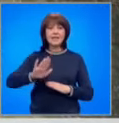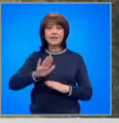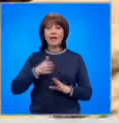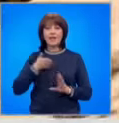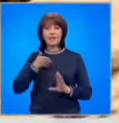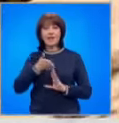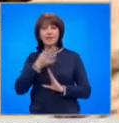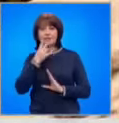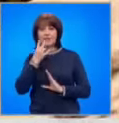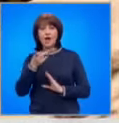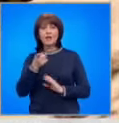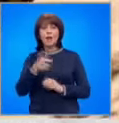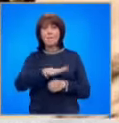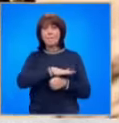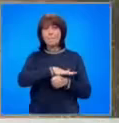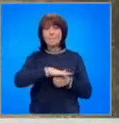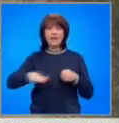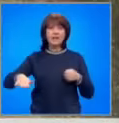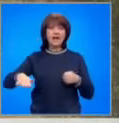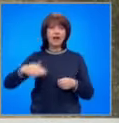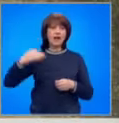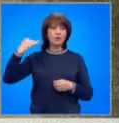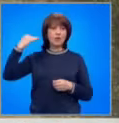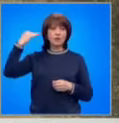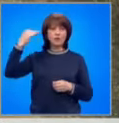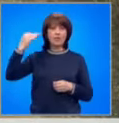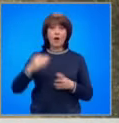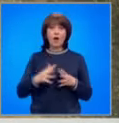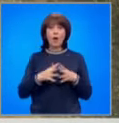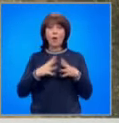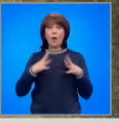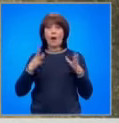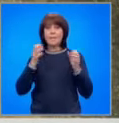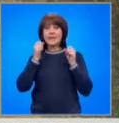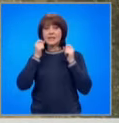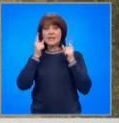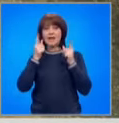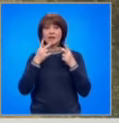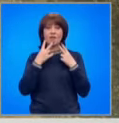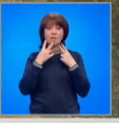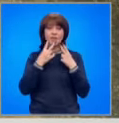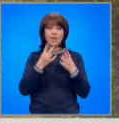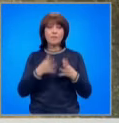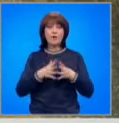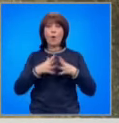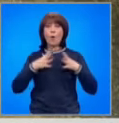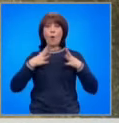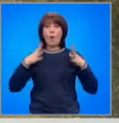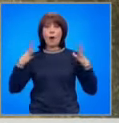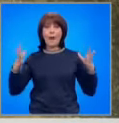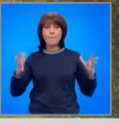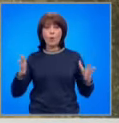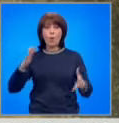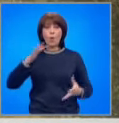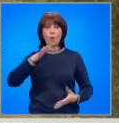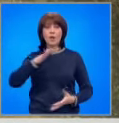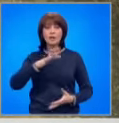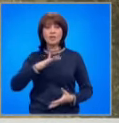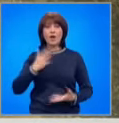е била пълна почти до тавана. Наистина голяма изненада. Видяхме, че тук има голямо количество